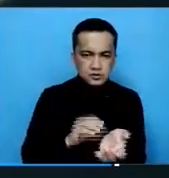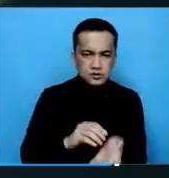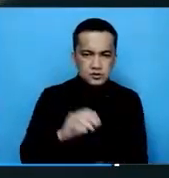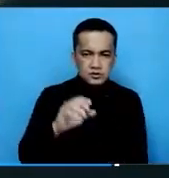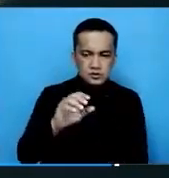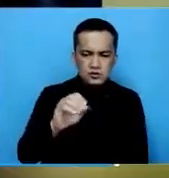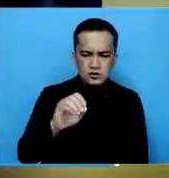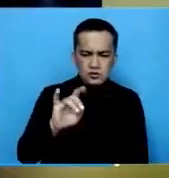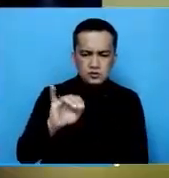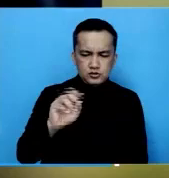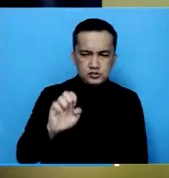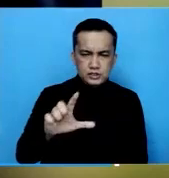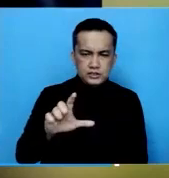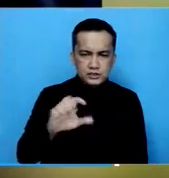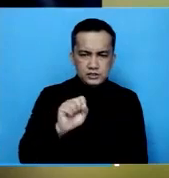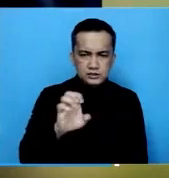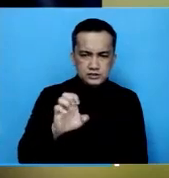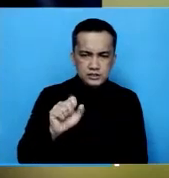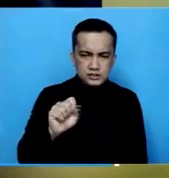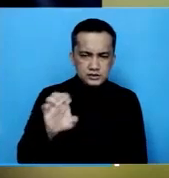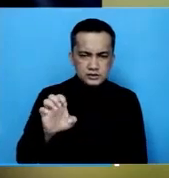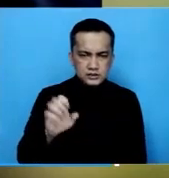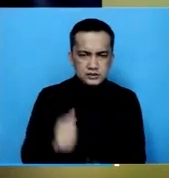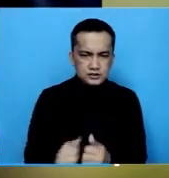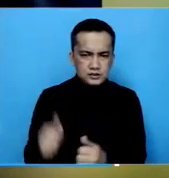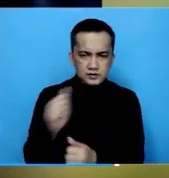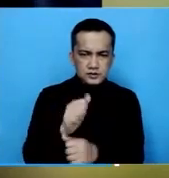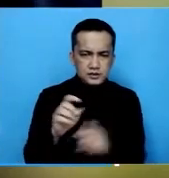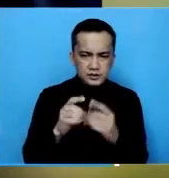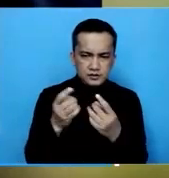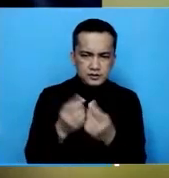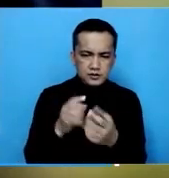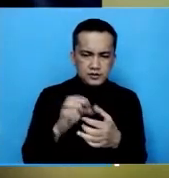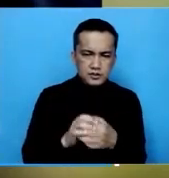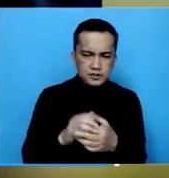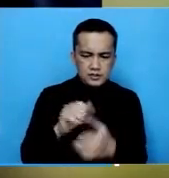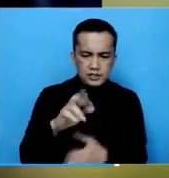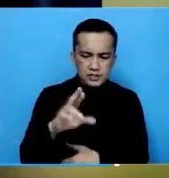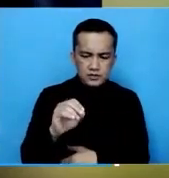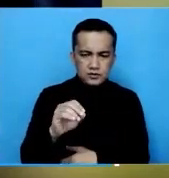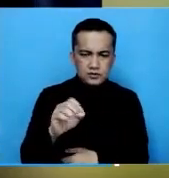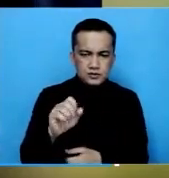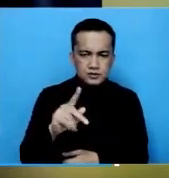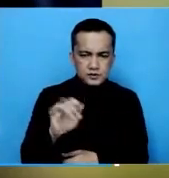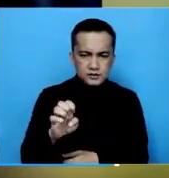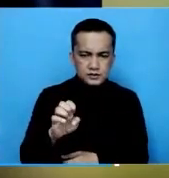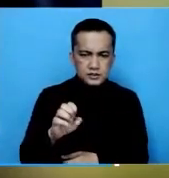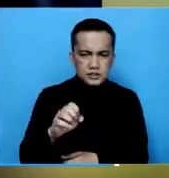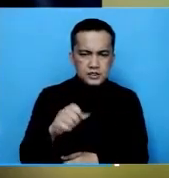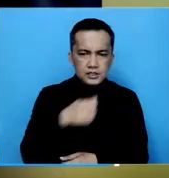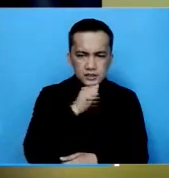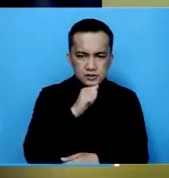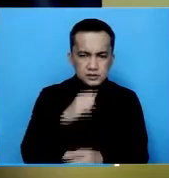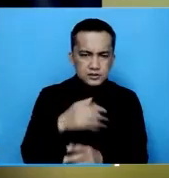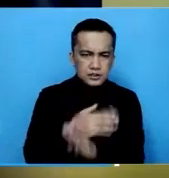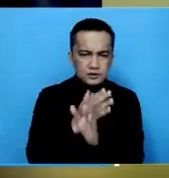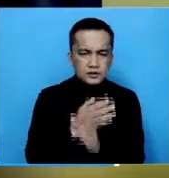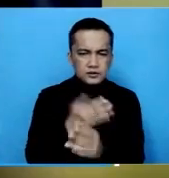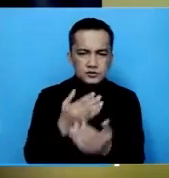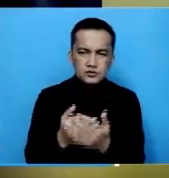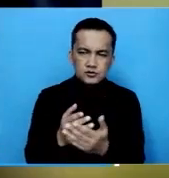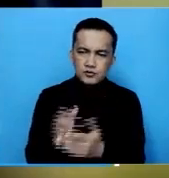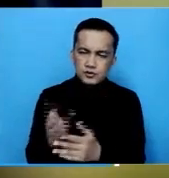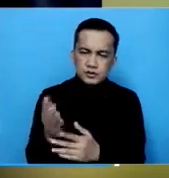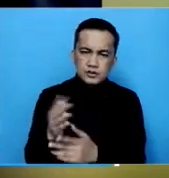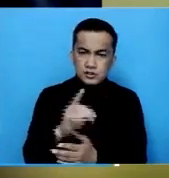Marie Sese, Chairman ng Department of Aerospace Engineering ng Ateneo de Davao University. Magandang umaga, Dr. Sese.